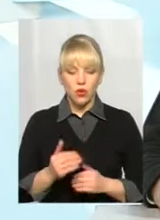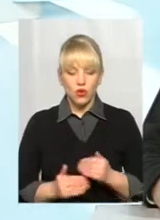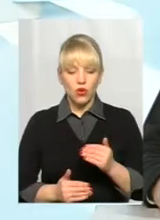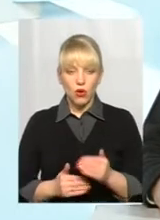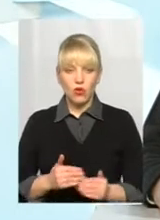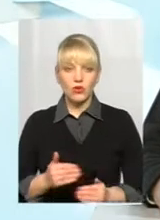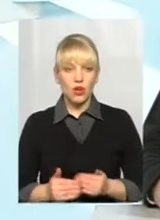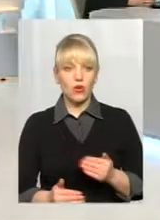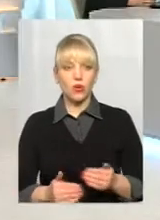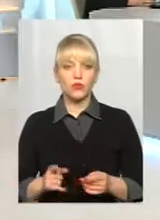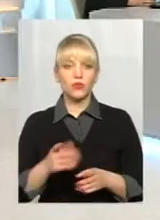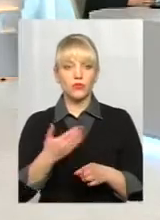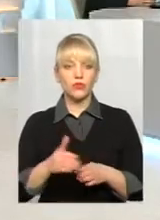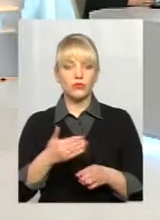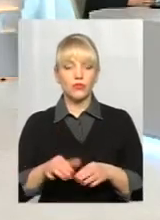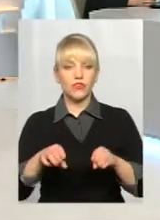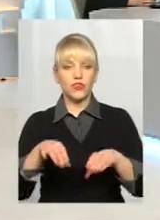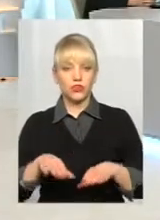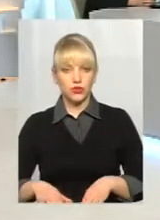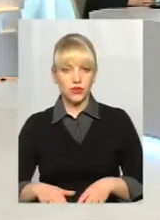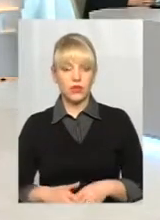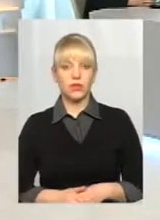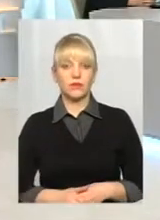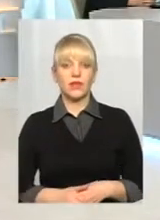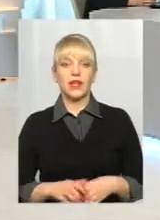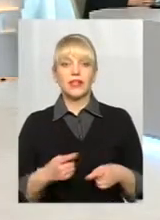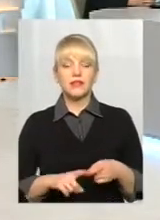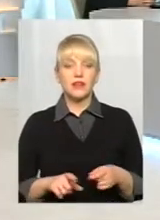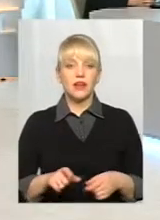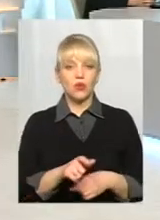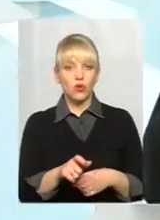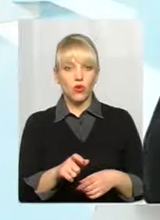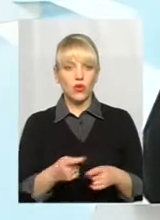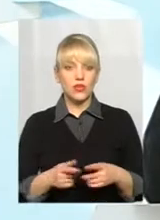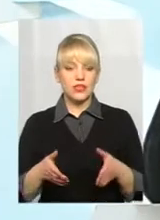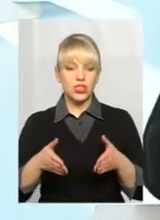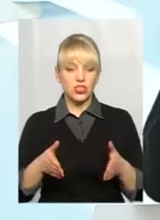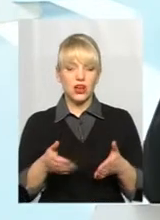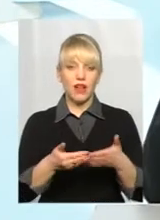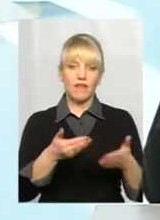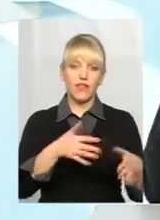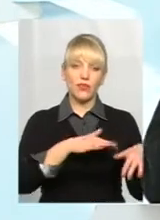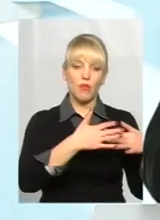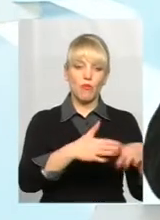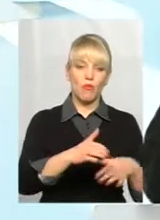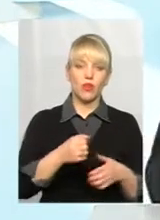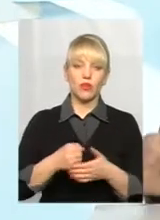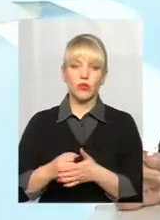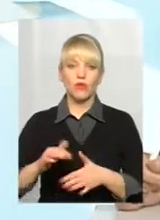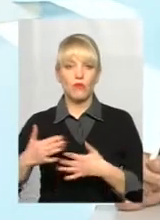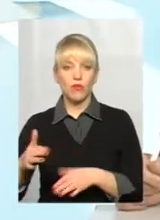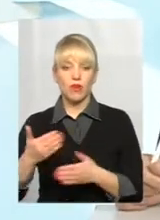воно послідовно вирішилось через що. Ця дорога, цей шлях від моря до моря, від Балтійського до Чорного, він нам